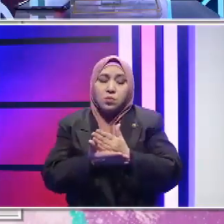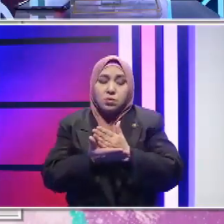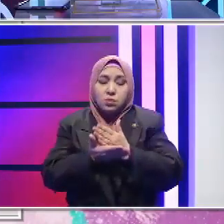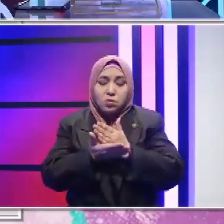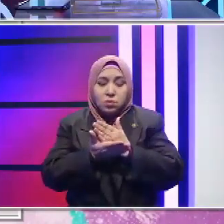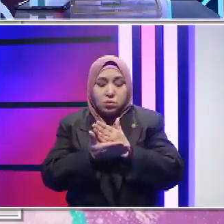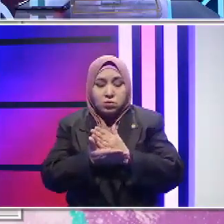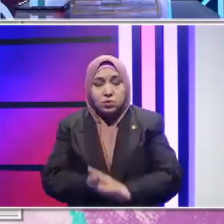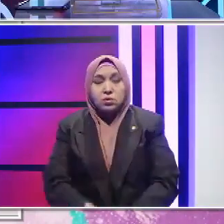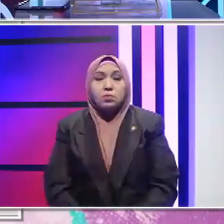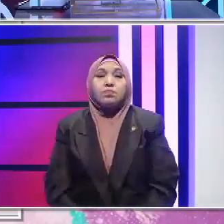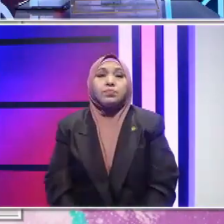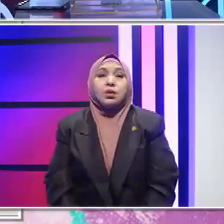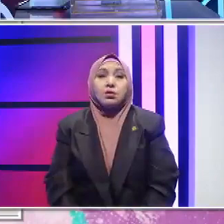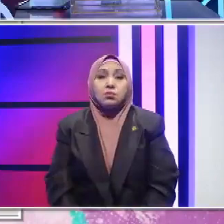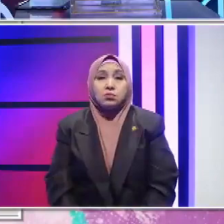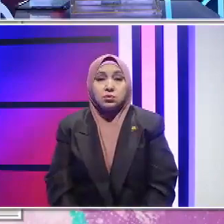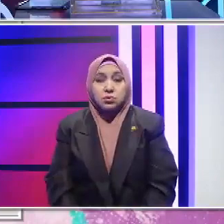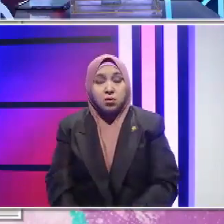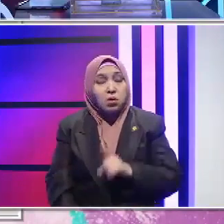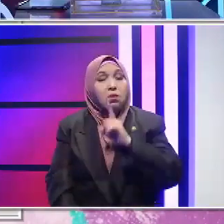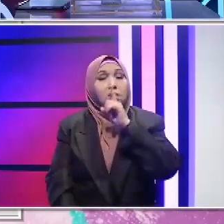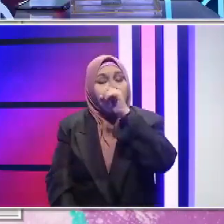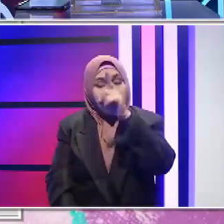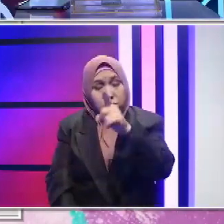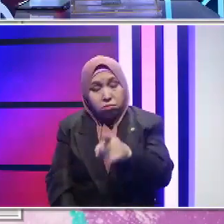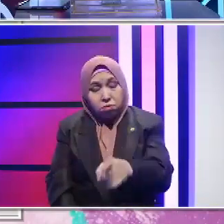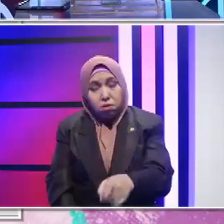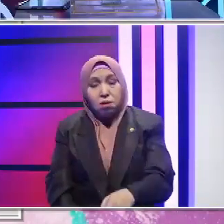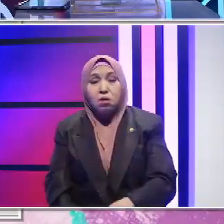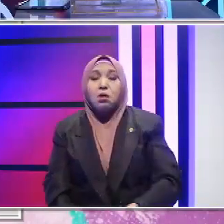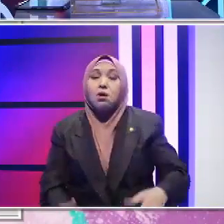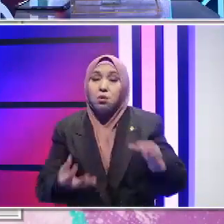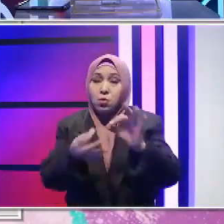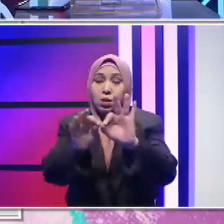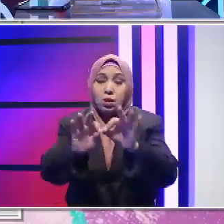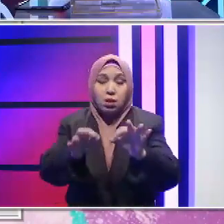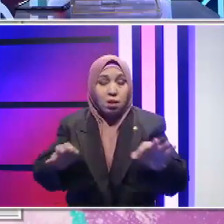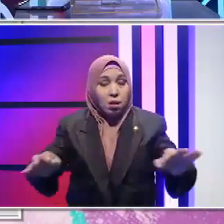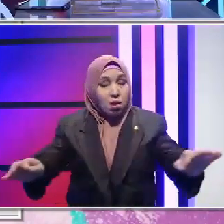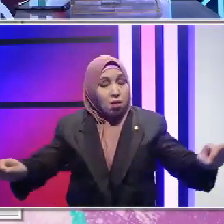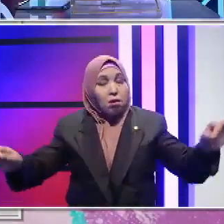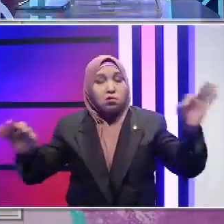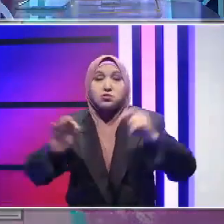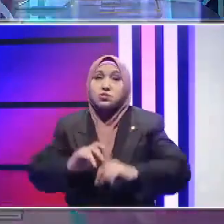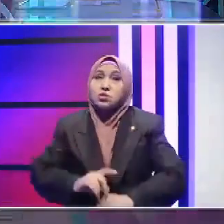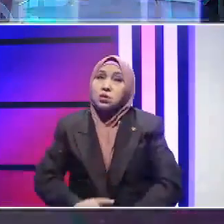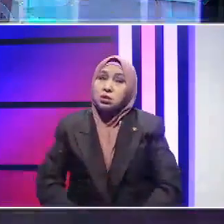ممنون صدق الله العظيم.